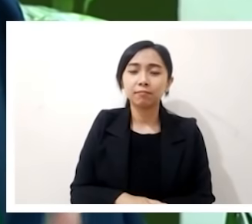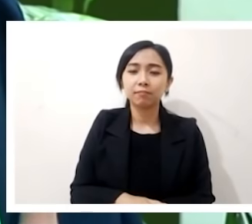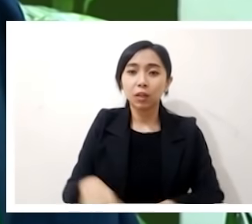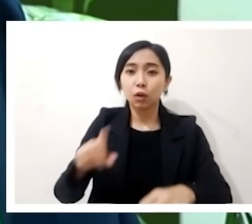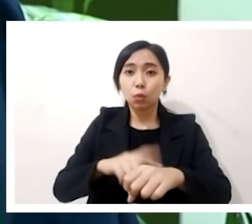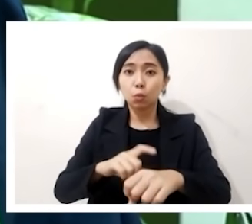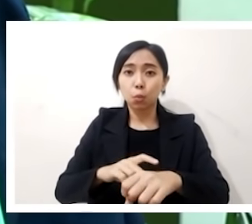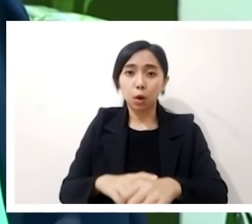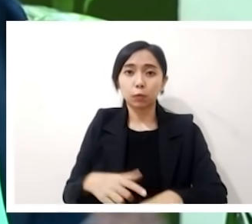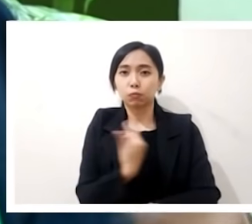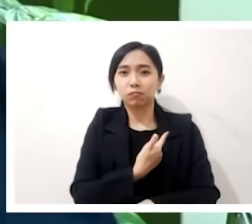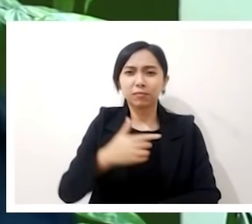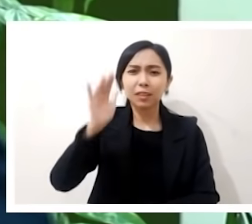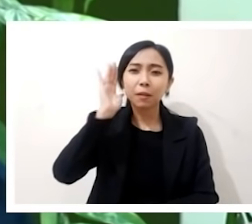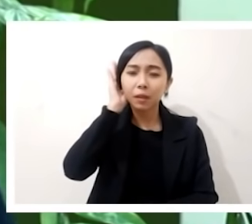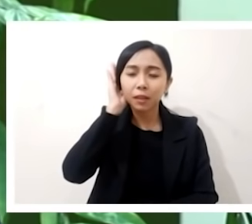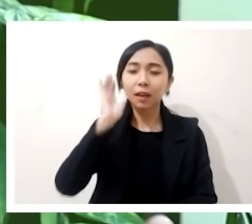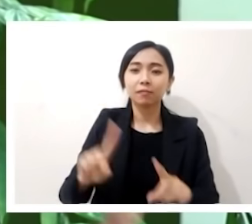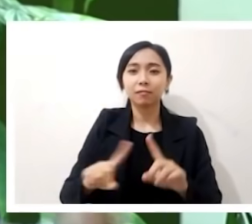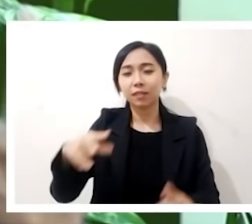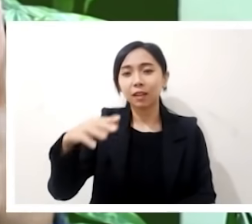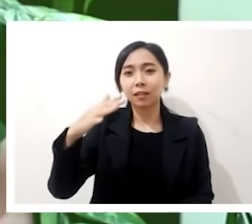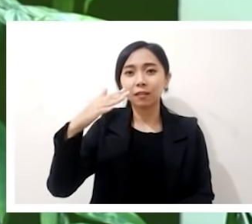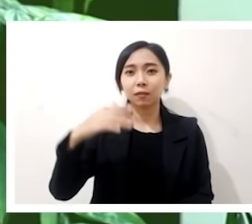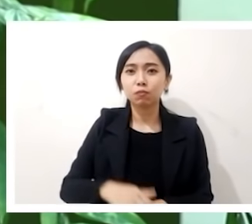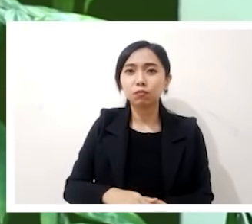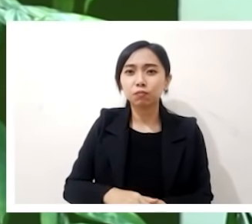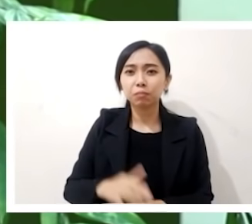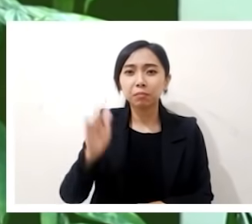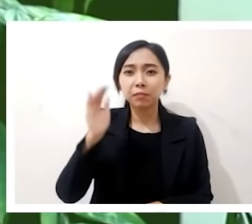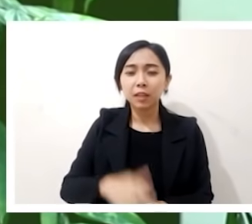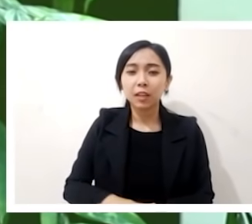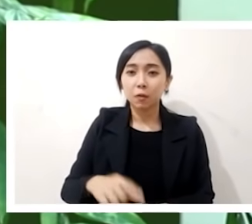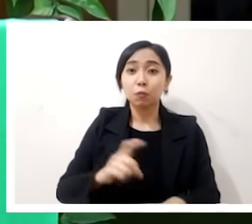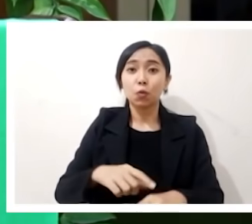ketika kita atau sesama kita diperlakukan tidak adil.